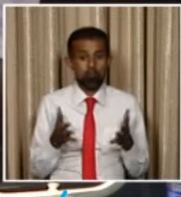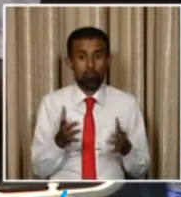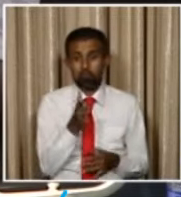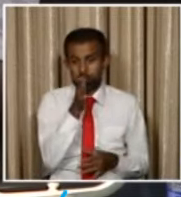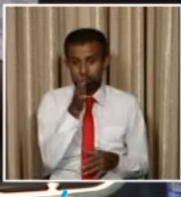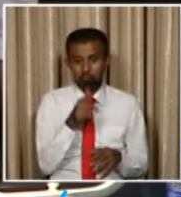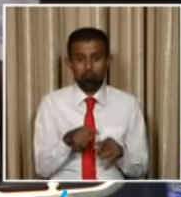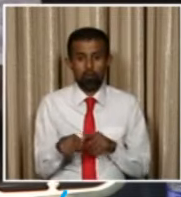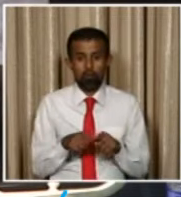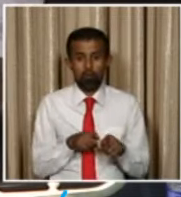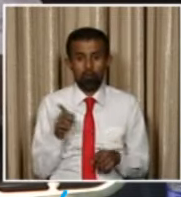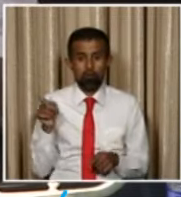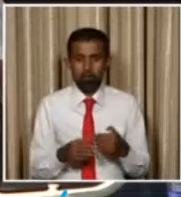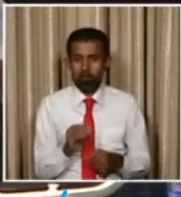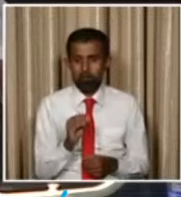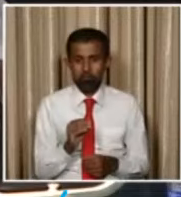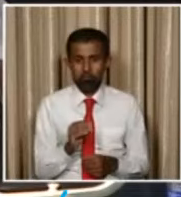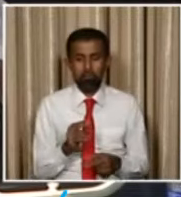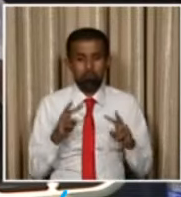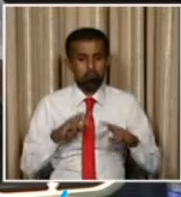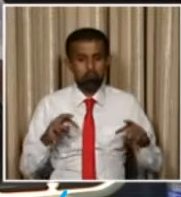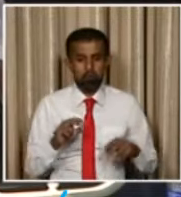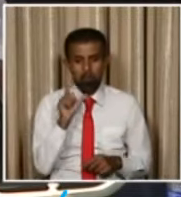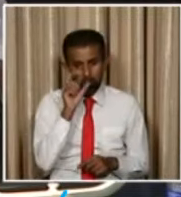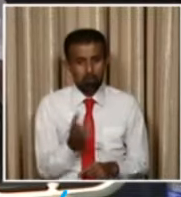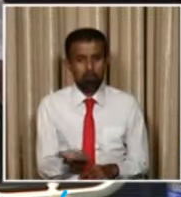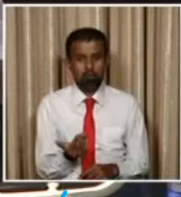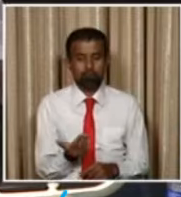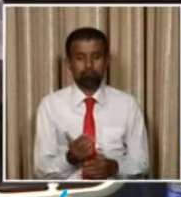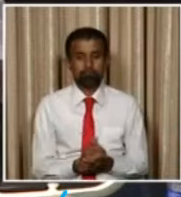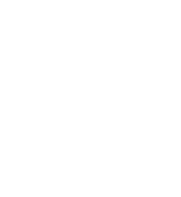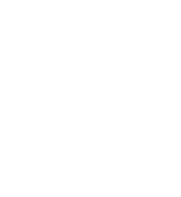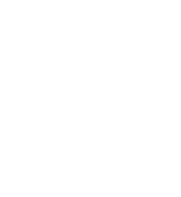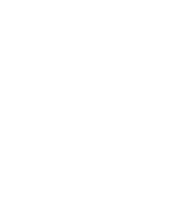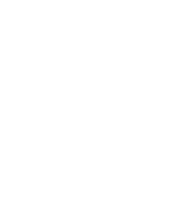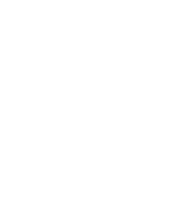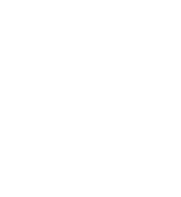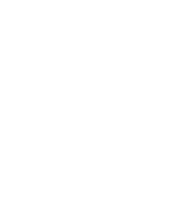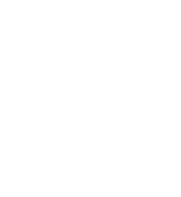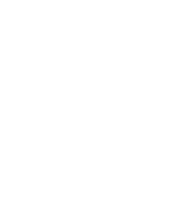ஏற்படுத்தக்கூடியது. ஆகவே இந்த விடயத்திலே அவர்களுக்குரிய அந்த நீதி உடனடியாக வழங்கப்பட வேண்டும்.